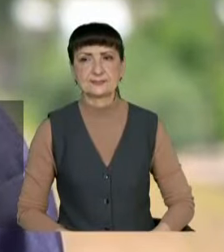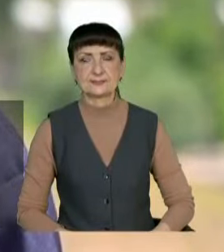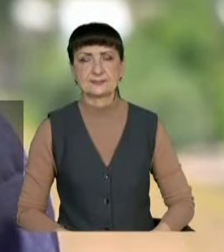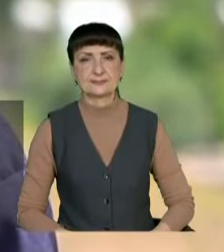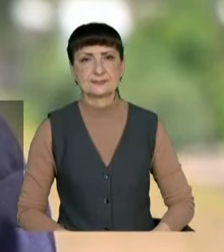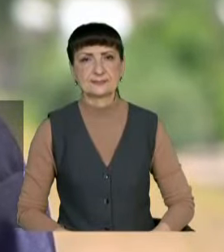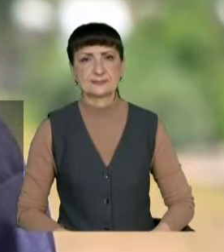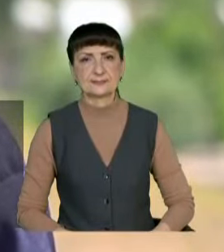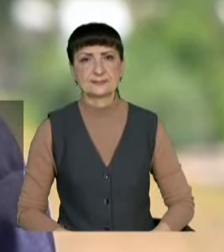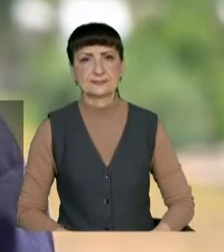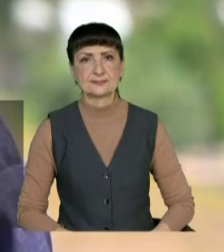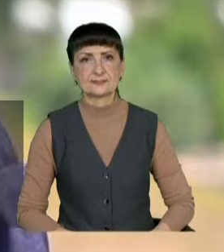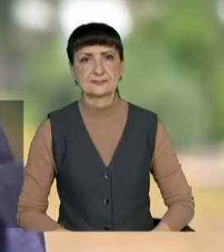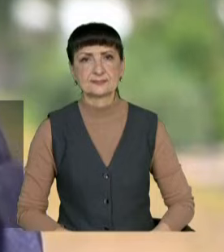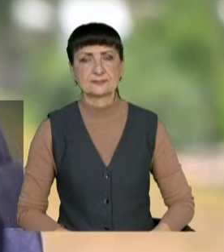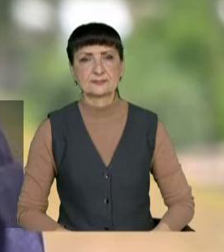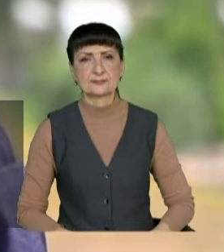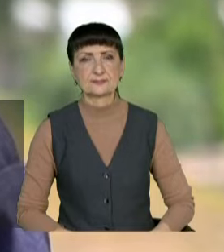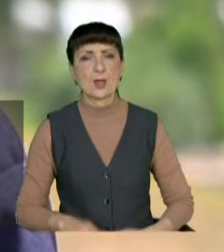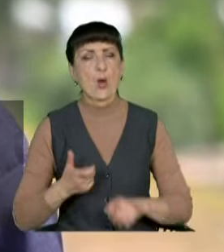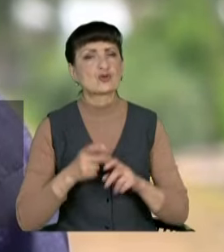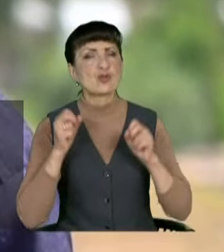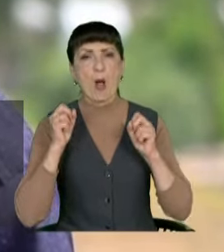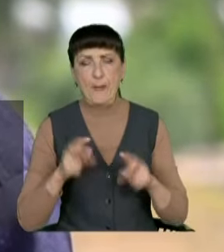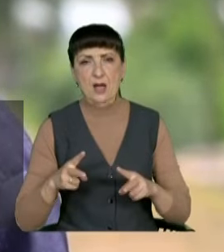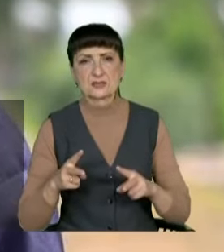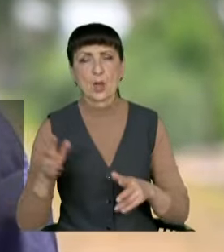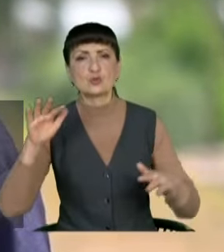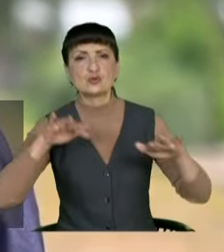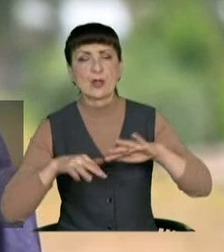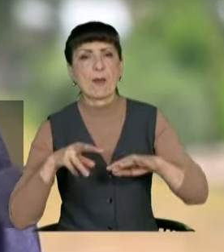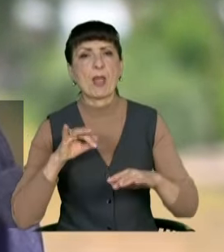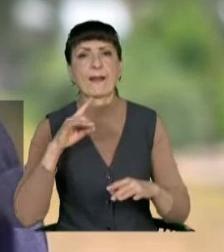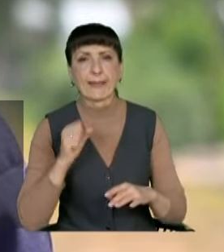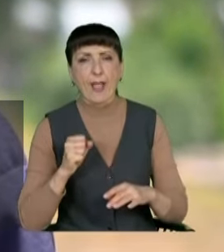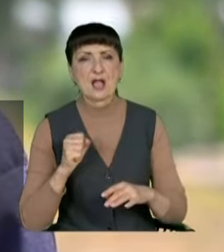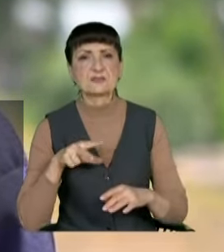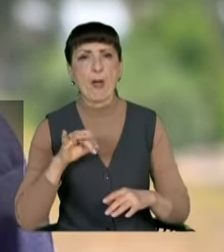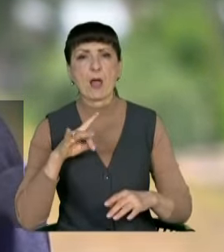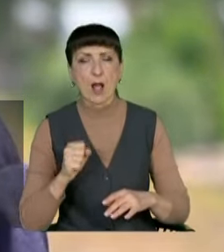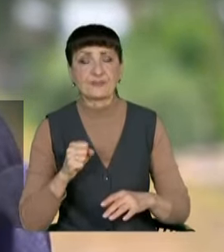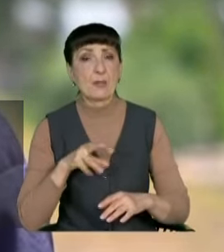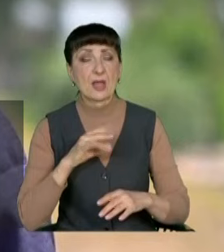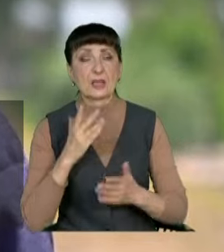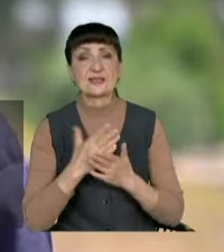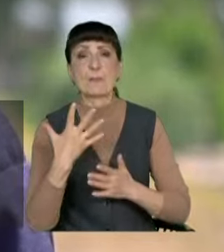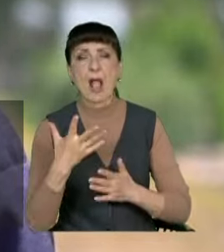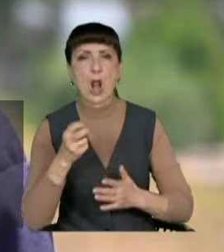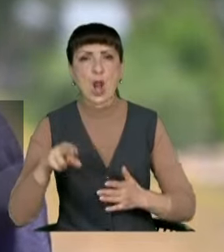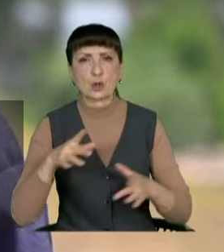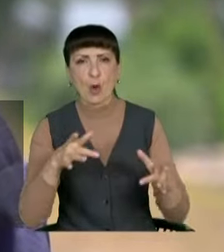Мерке, Аспара, шатқалдыр өте қауіпті. Очень опасные ущелья Мерке, Аспара. В Мерке есть 5 ледниковых